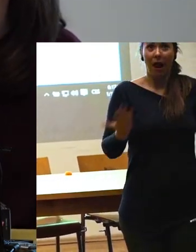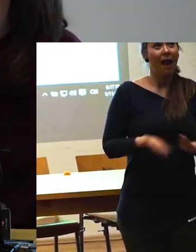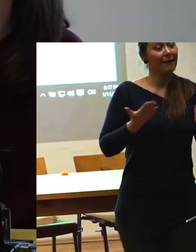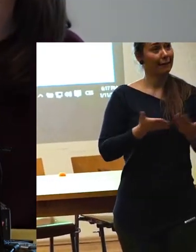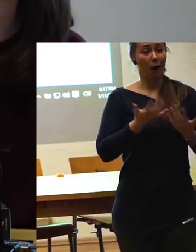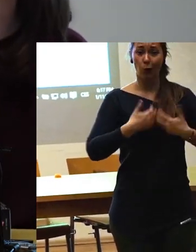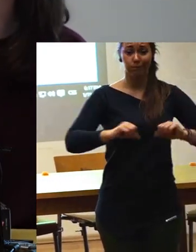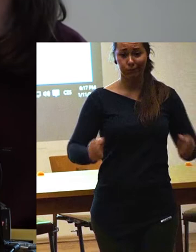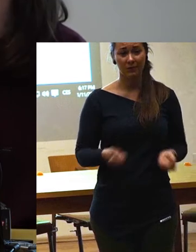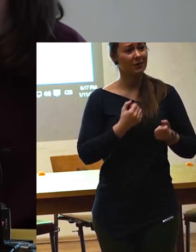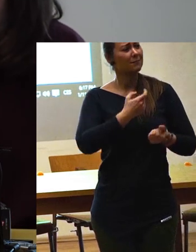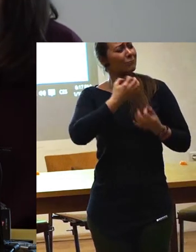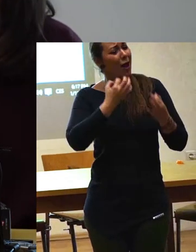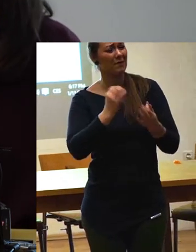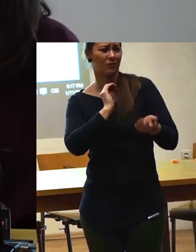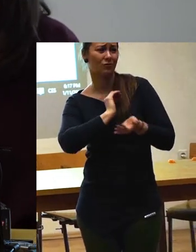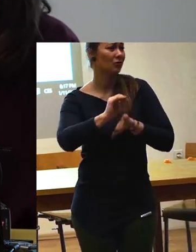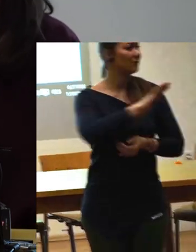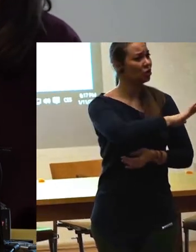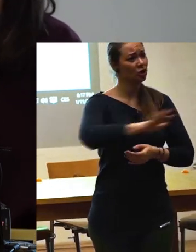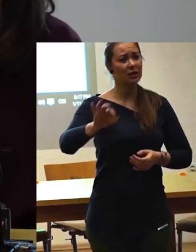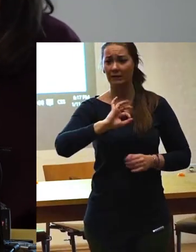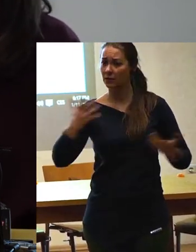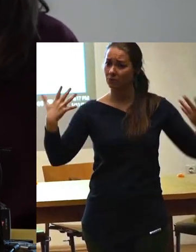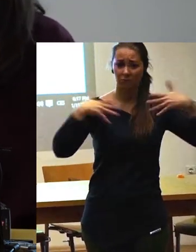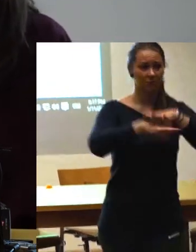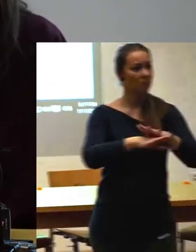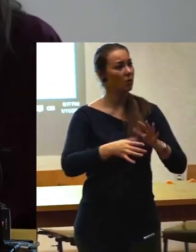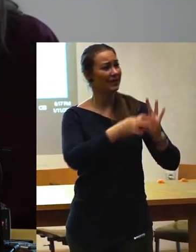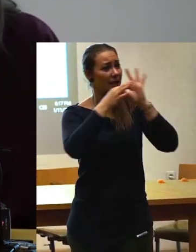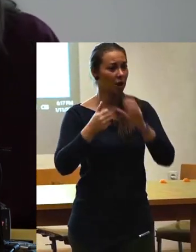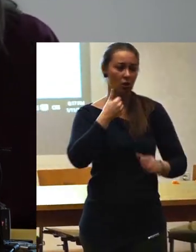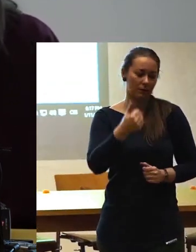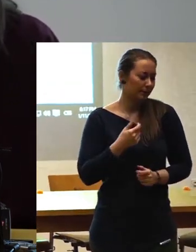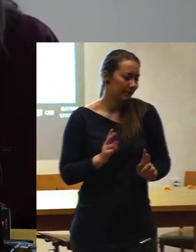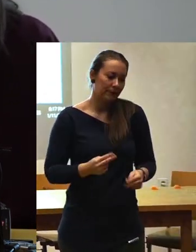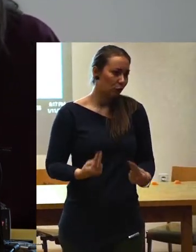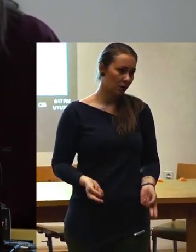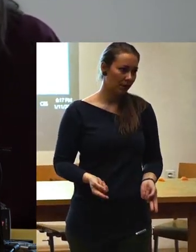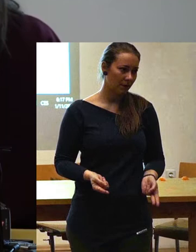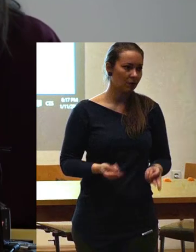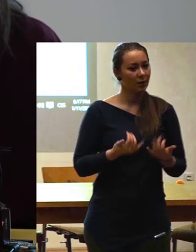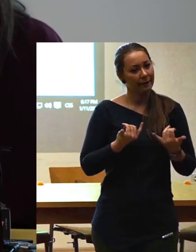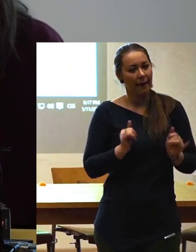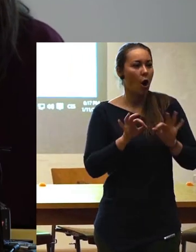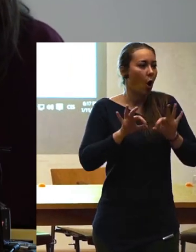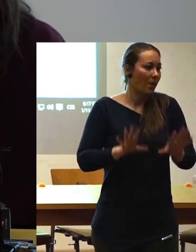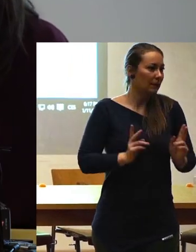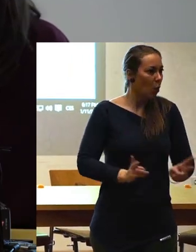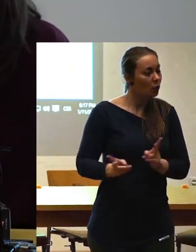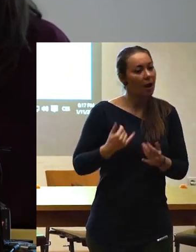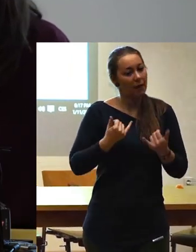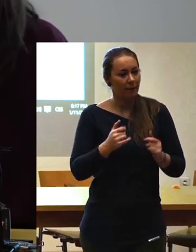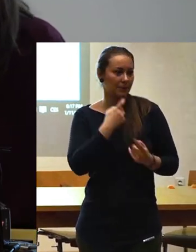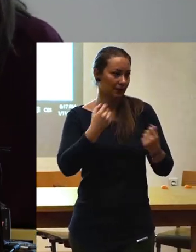vytvořit takový program, který bude inkluzivní úplně pro všechny, nebo celoroční program. Ale co nás zajímá, i